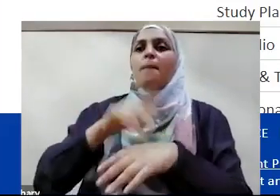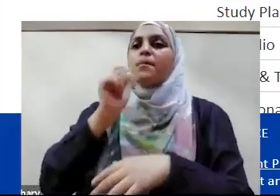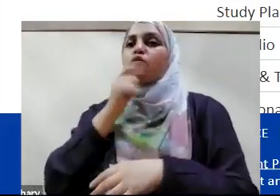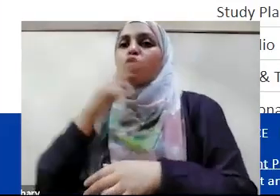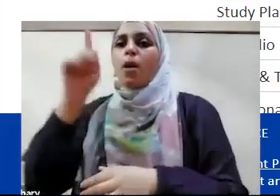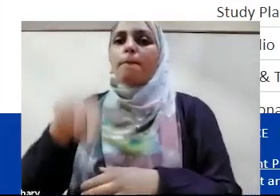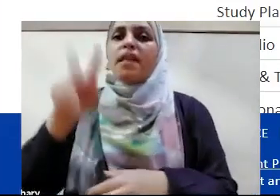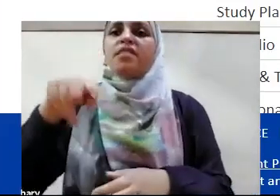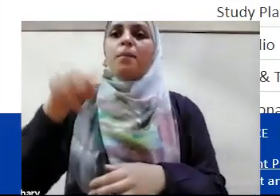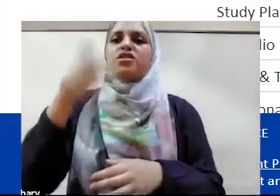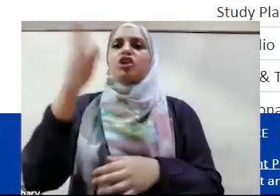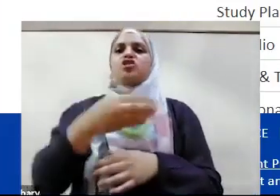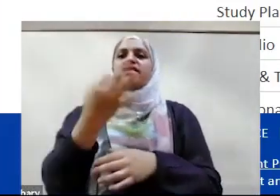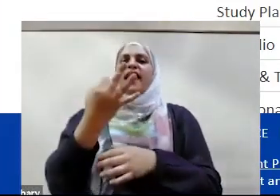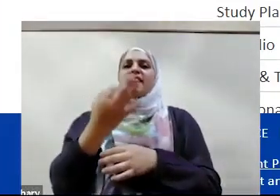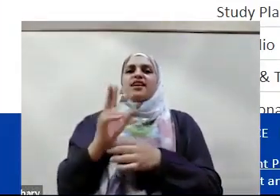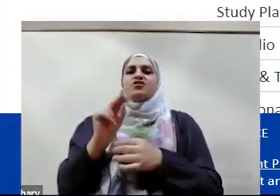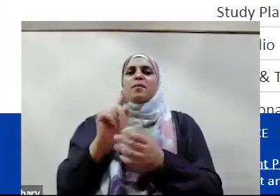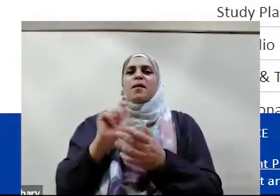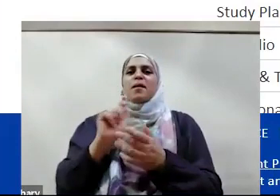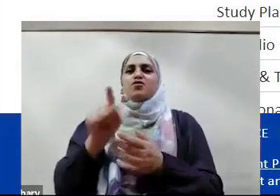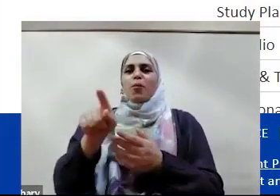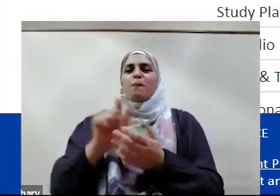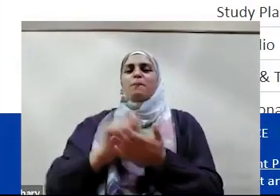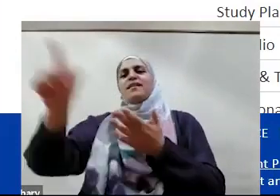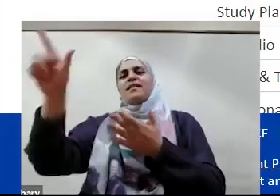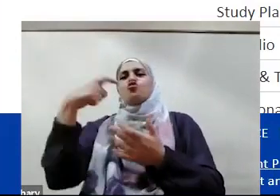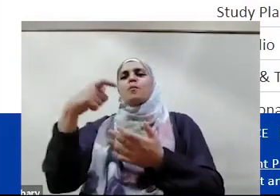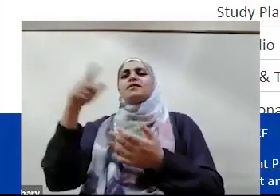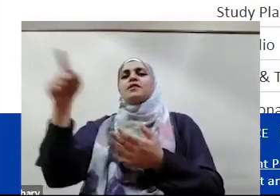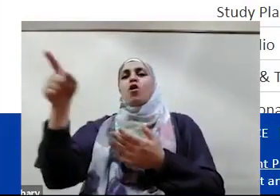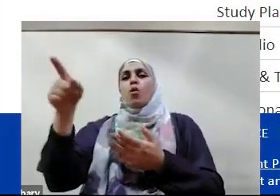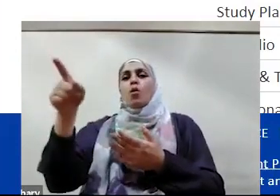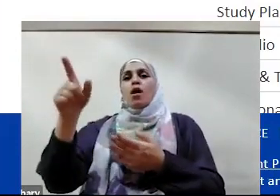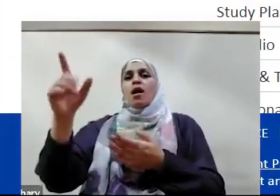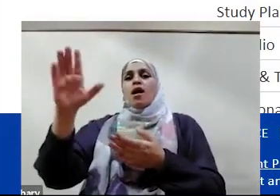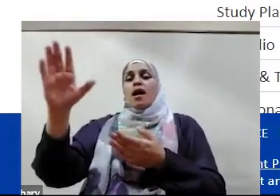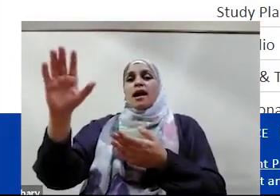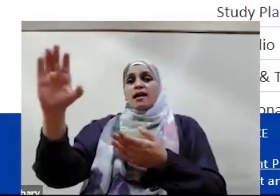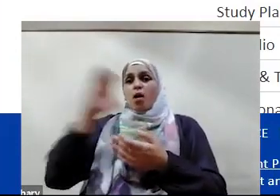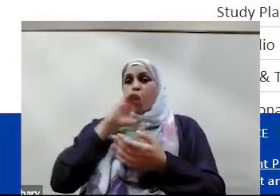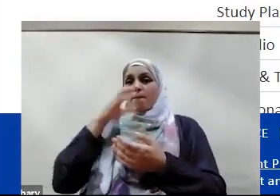18 مارس، وقت اما هي تكتب الخطاب